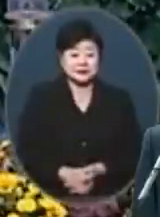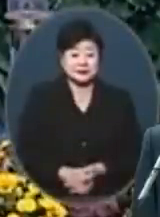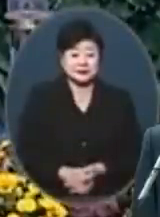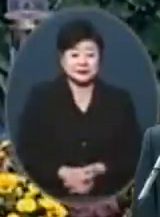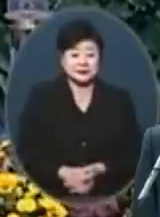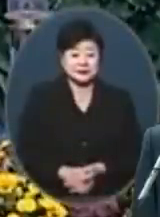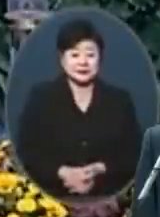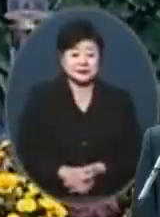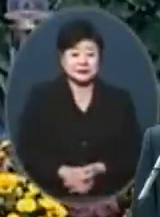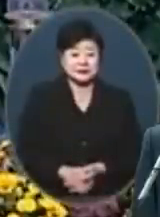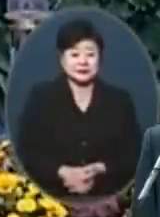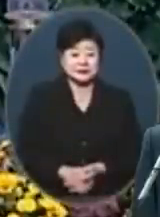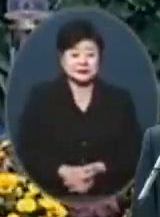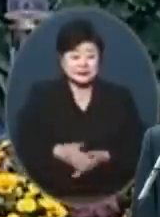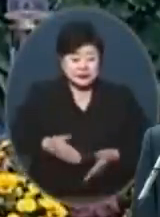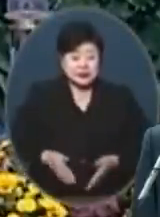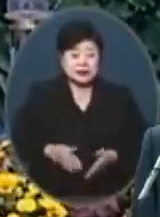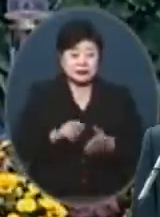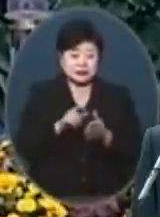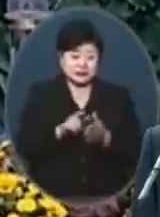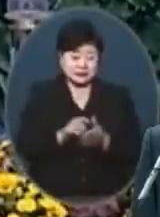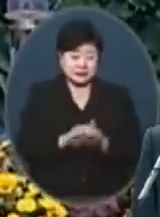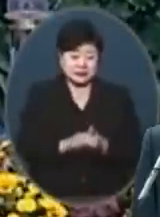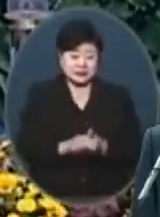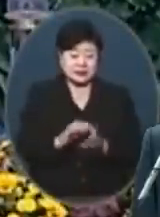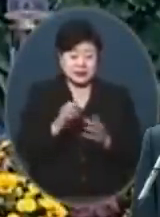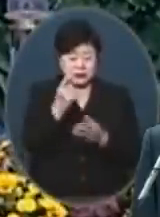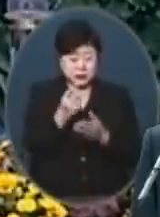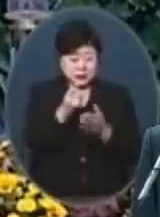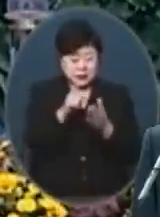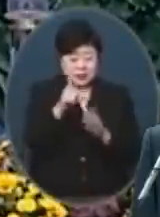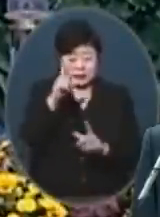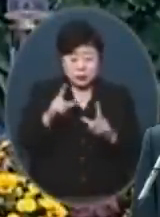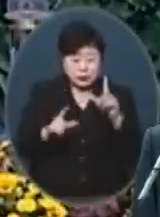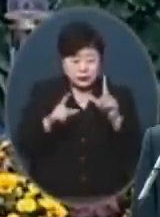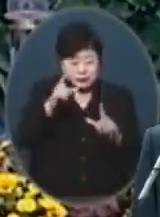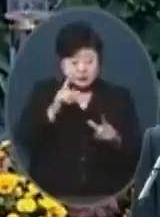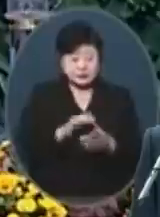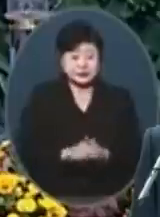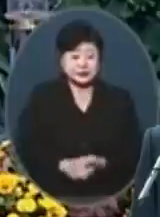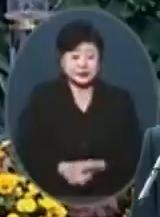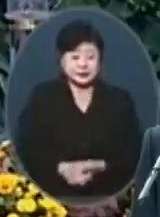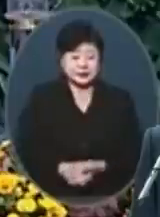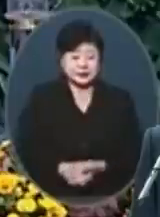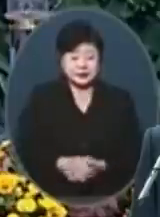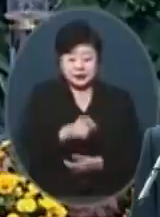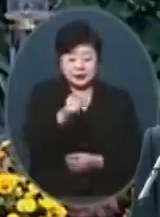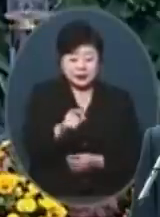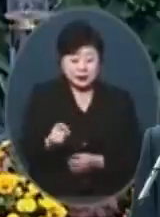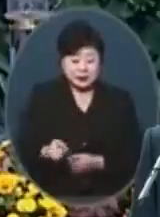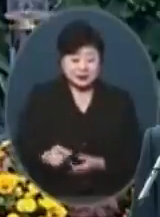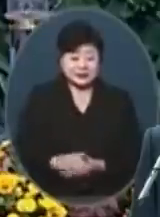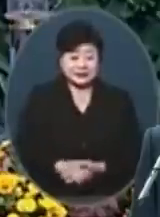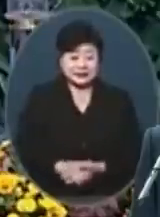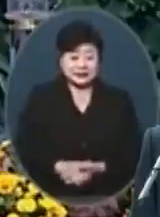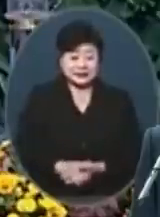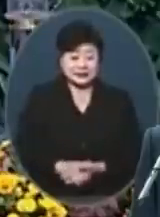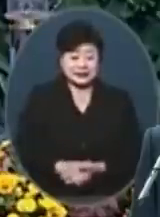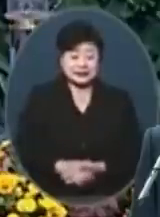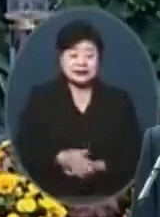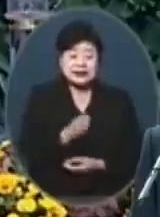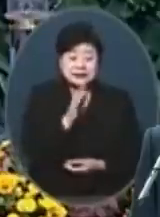인간으로 태어나서 이 세상에 오신 그 모습을 여기 기록한 것은